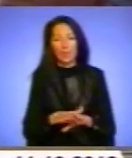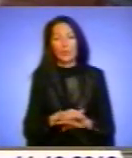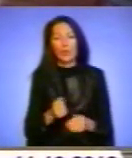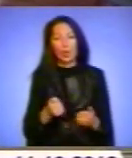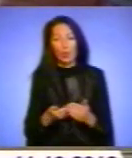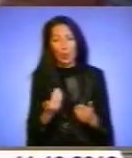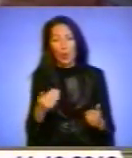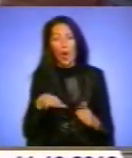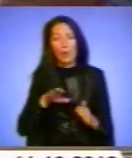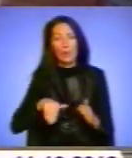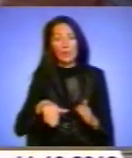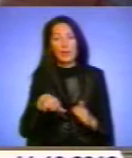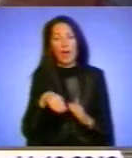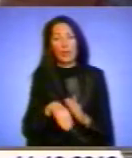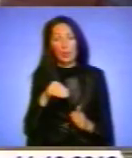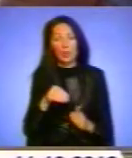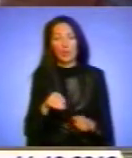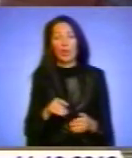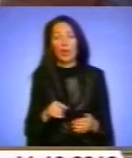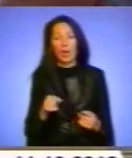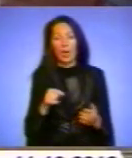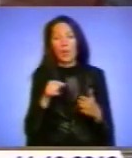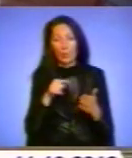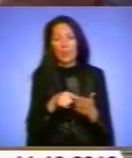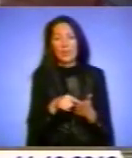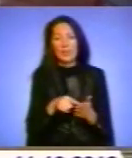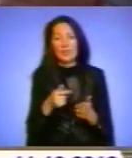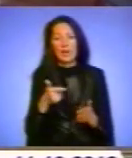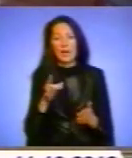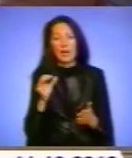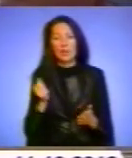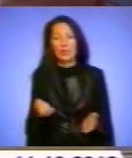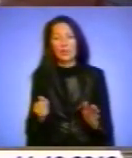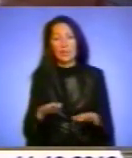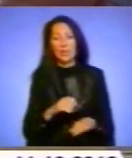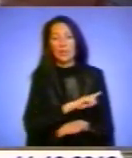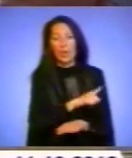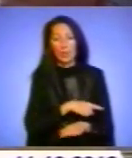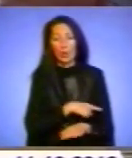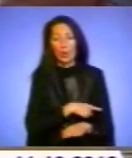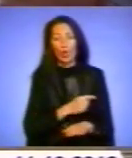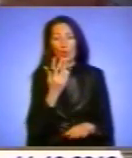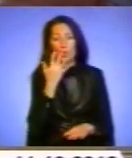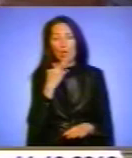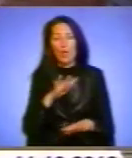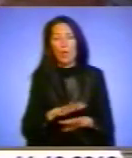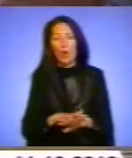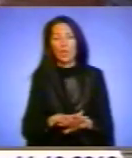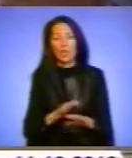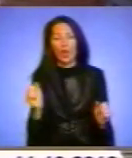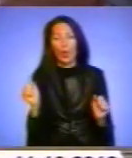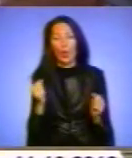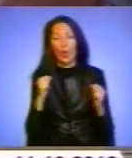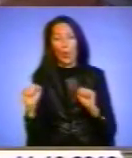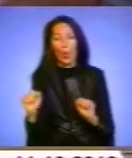виборів позиція гривні залишиться економічно міцною. Національний банк і уряд мають всі необхідні